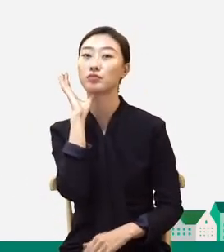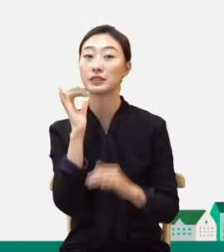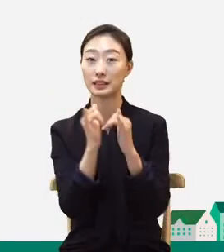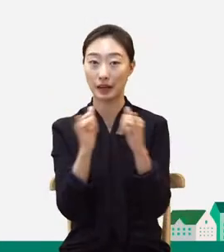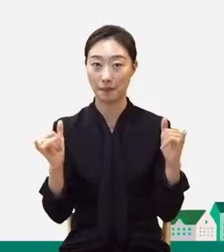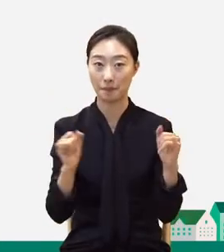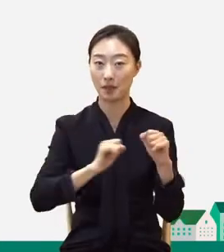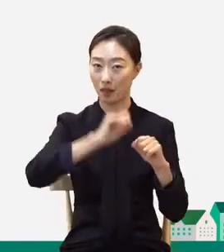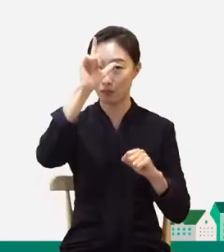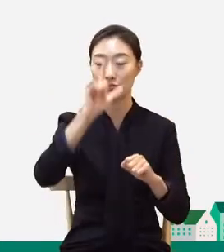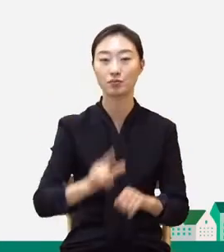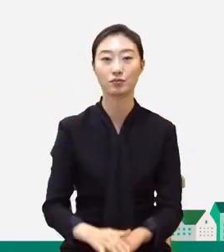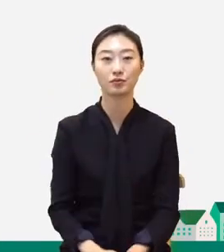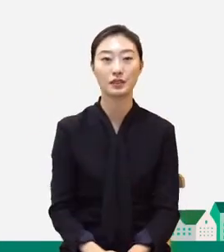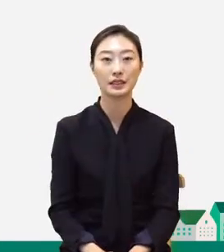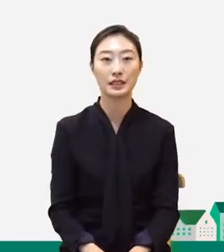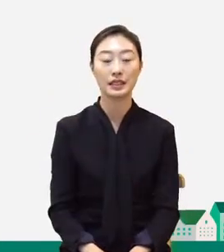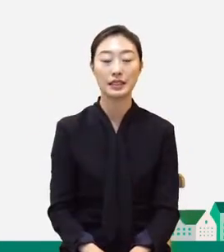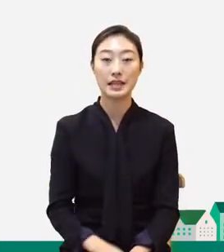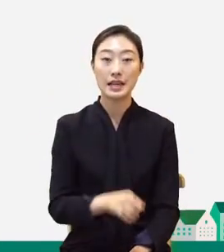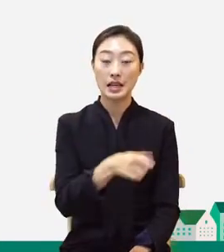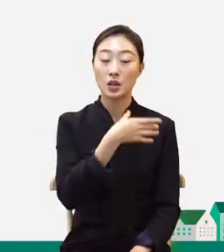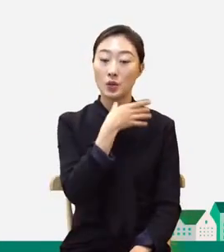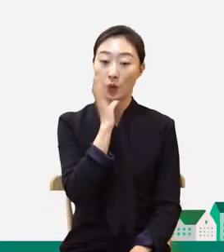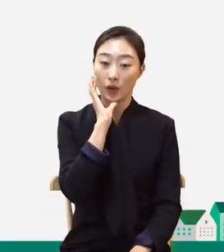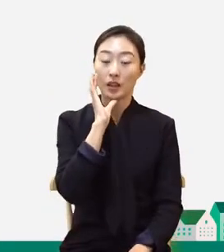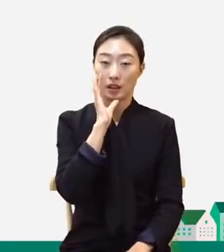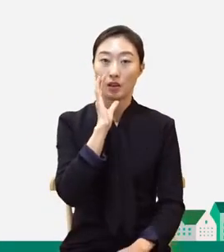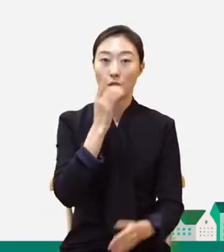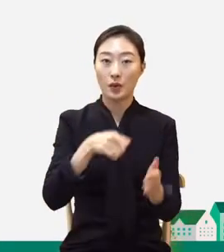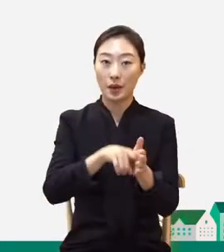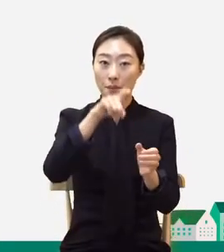보여져서 이분들에게 저희가 해야 되는 중점 과제가